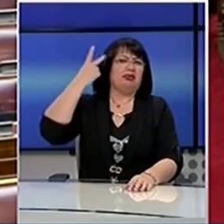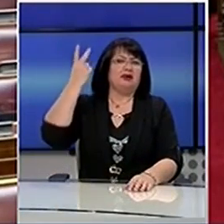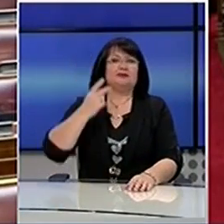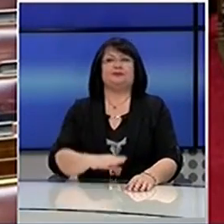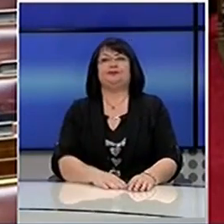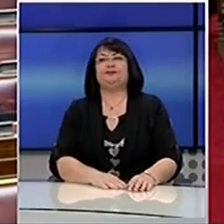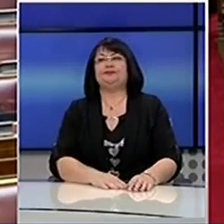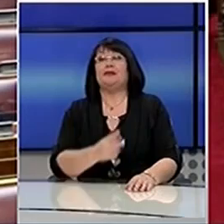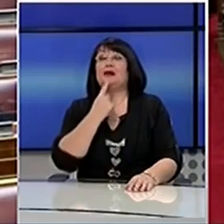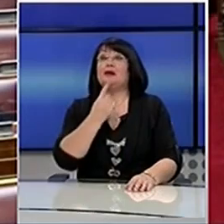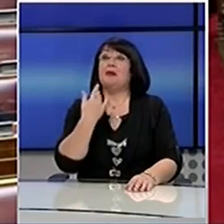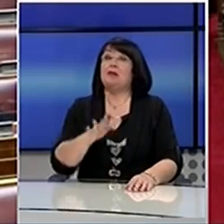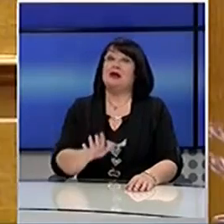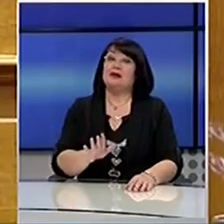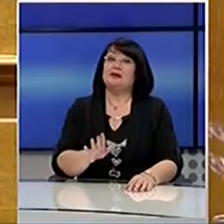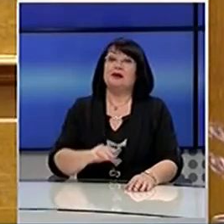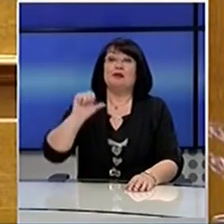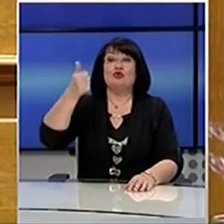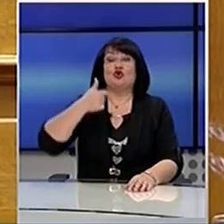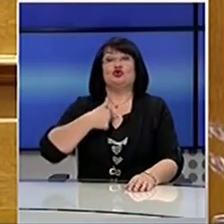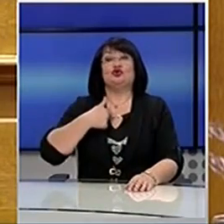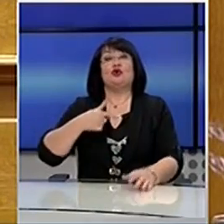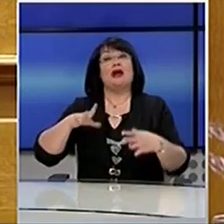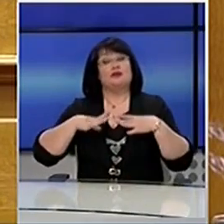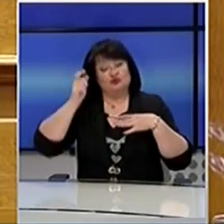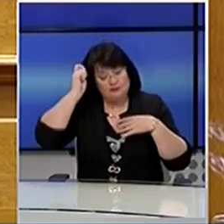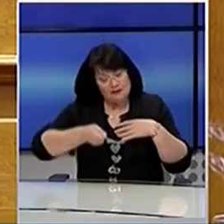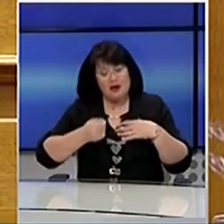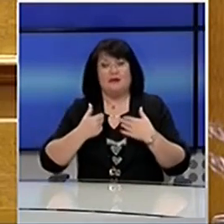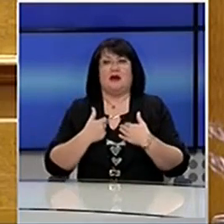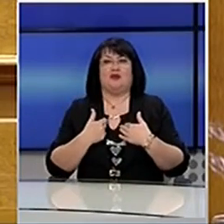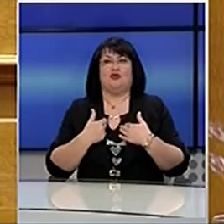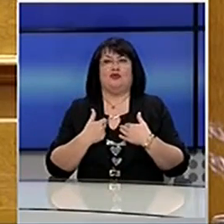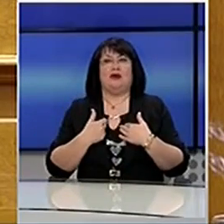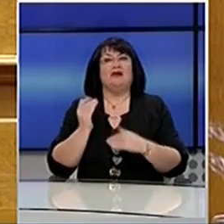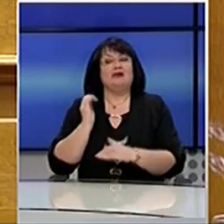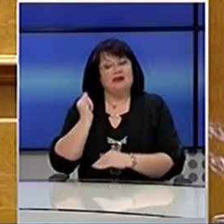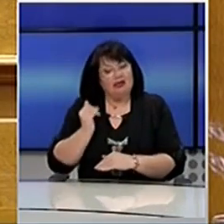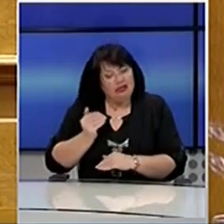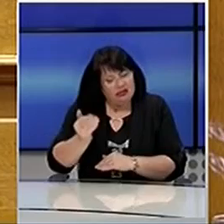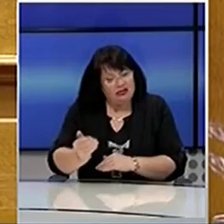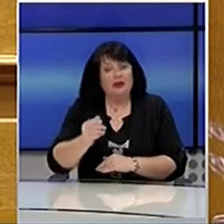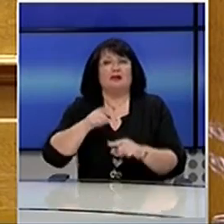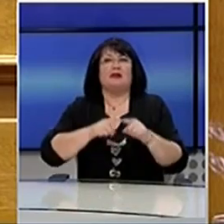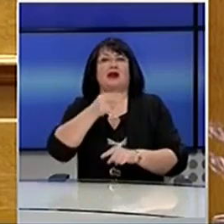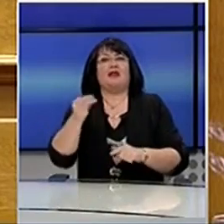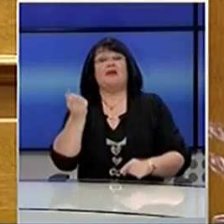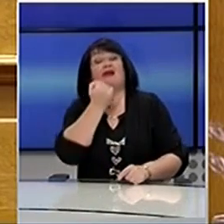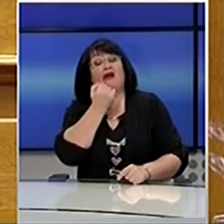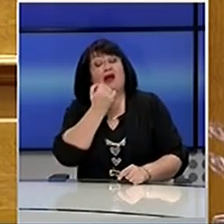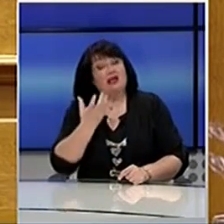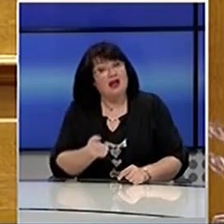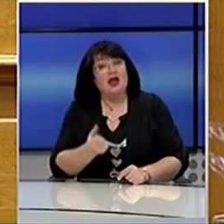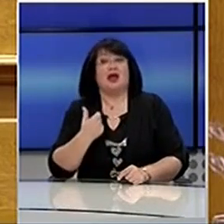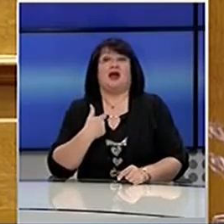Κυρίες και κύριοι βουλευτές, όπως σας είπα, πρώτος εγώ είμαι έτοιμος να παραδεχτώ και καθυστερήσεις και αστοχίες